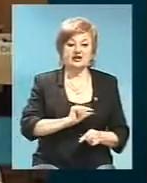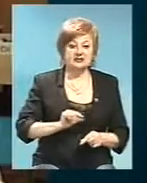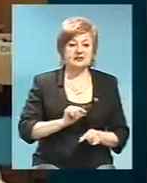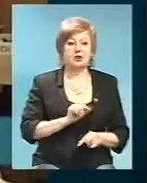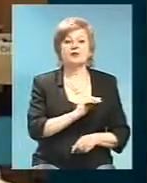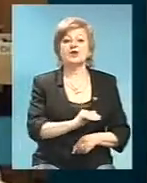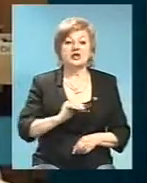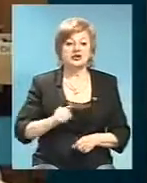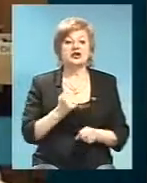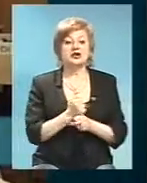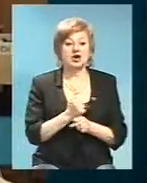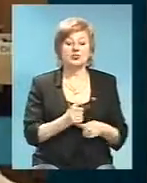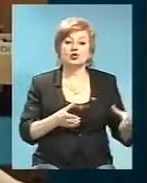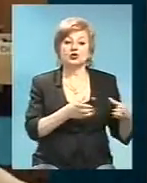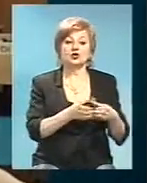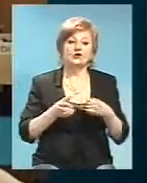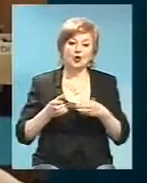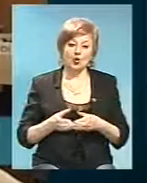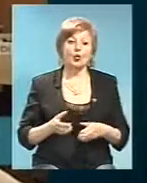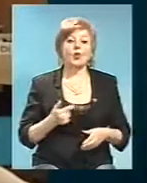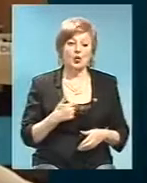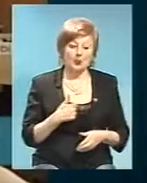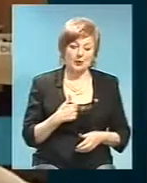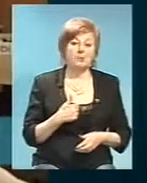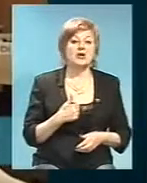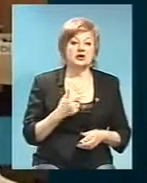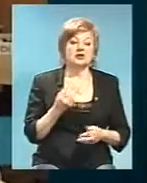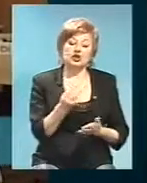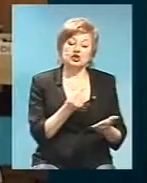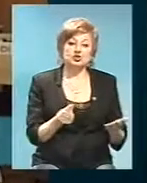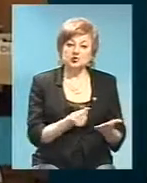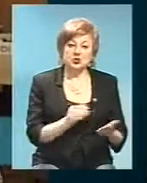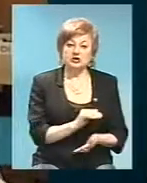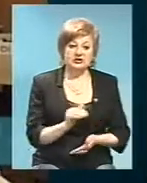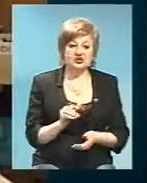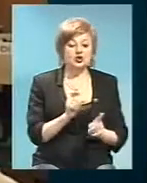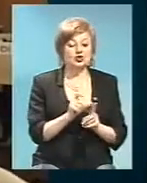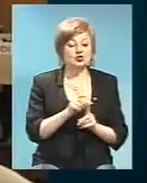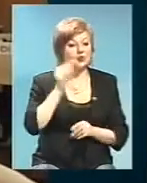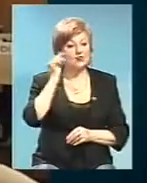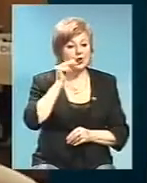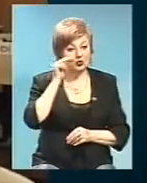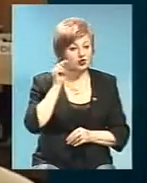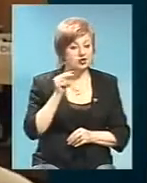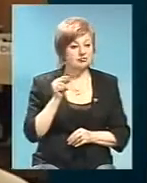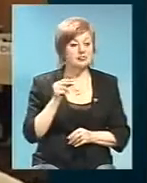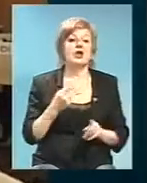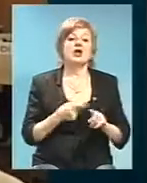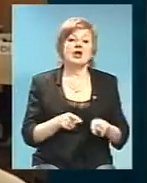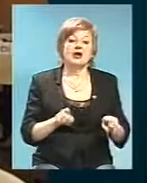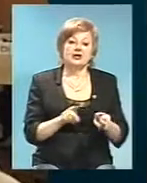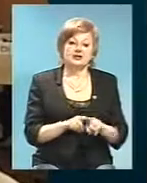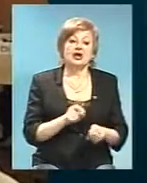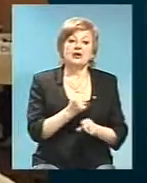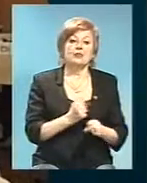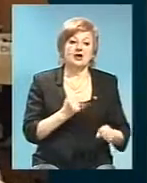в групах, ми робимо пазли, збираємо з тих саме малюнків і слова, які ми вивчали на уроці. Так само ми